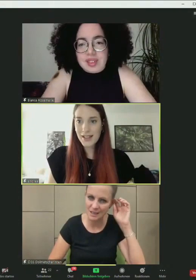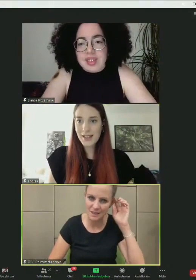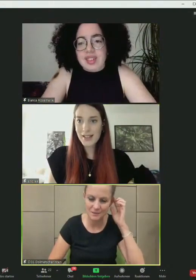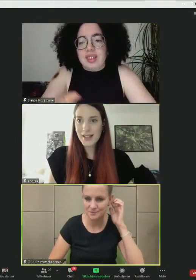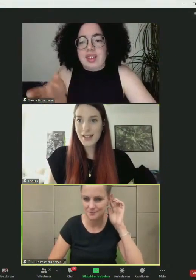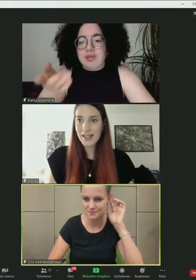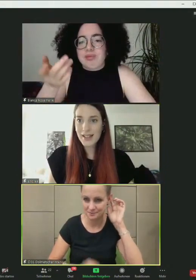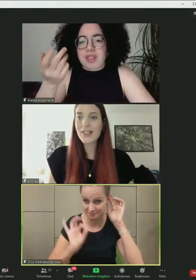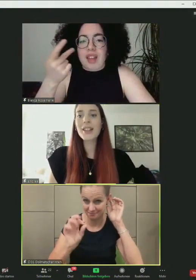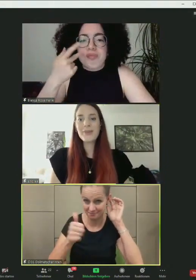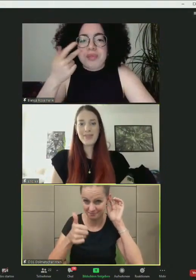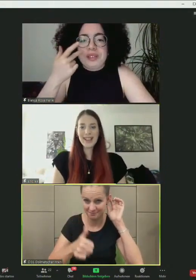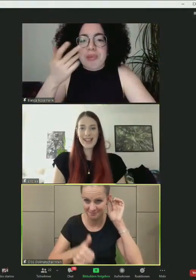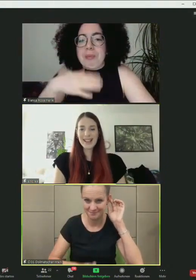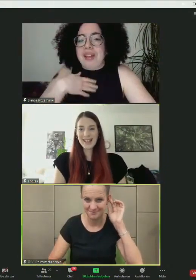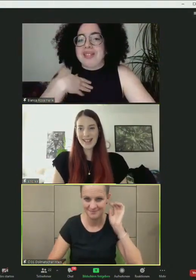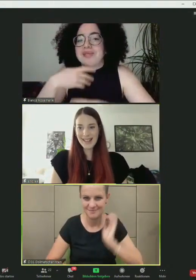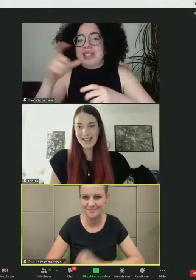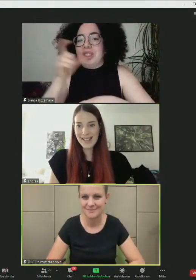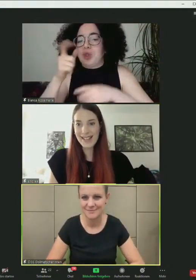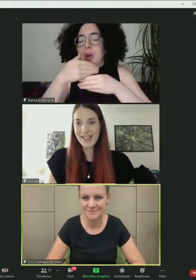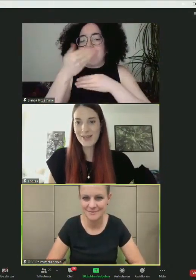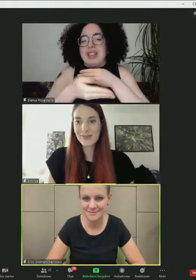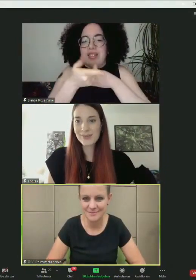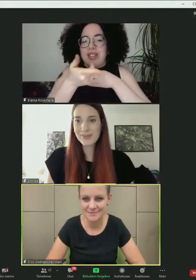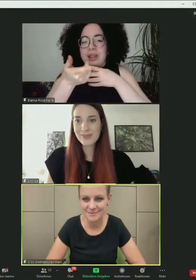Jetzt? Genau. Okay.